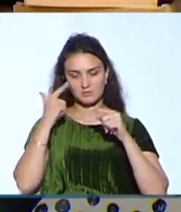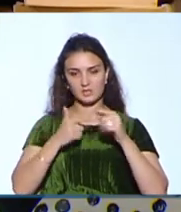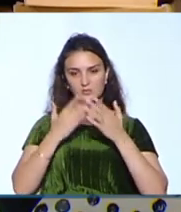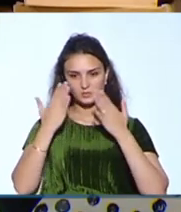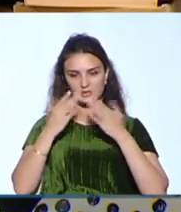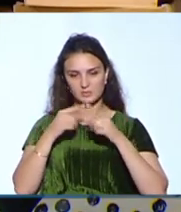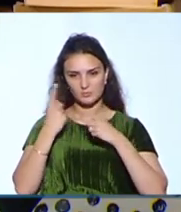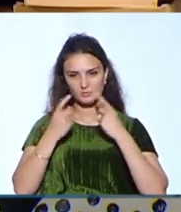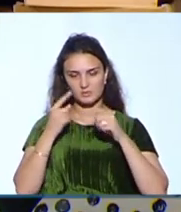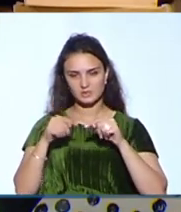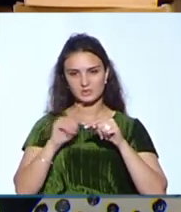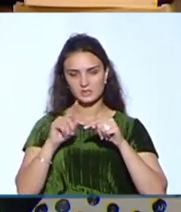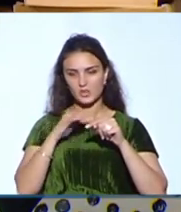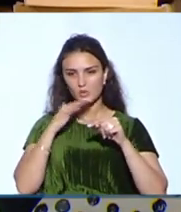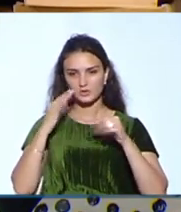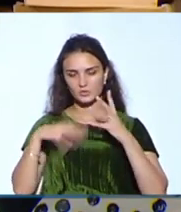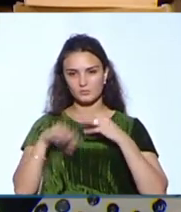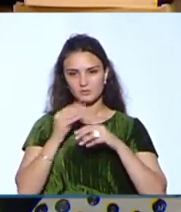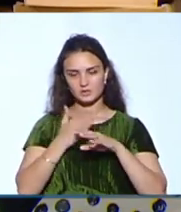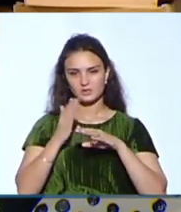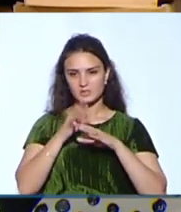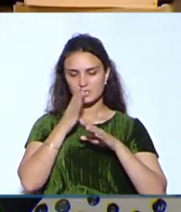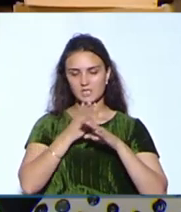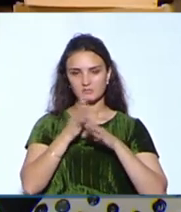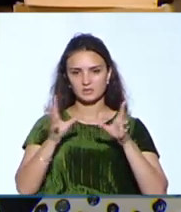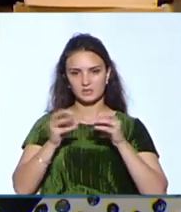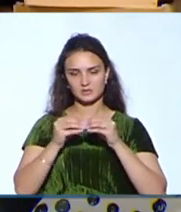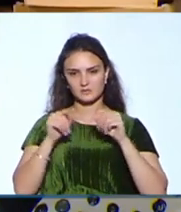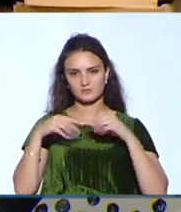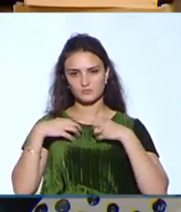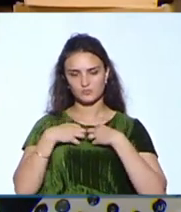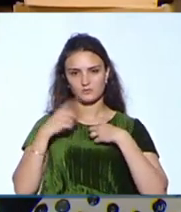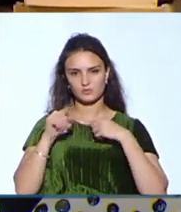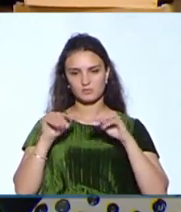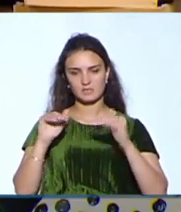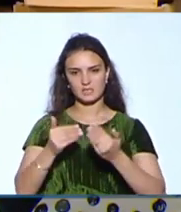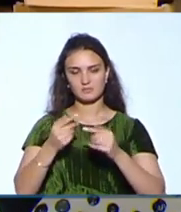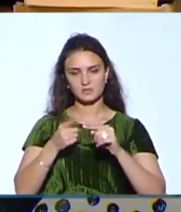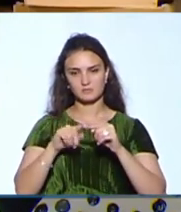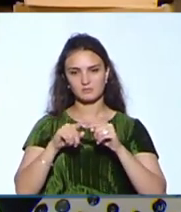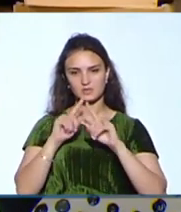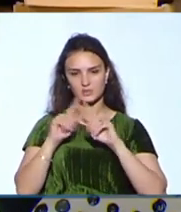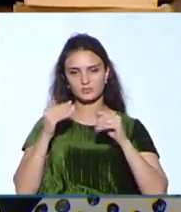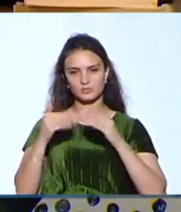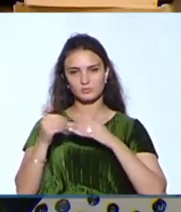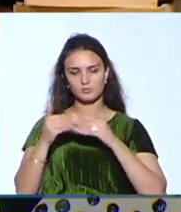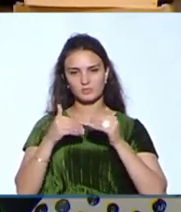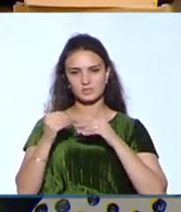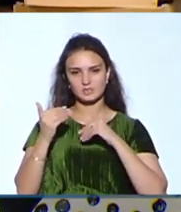საგანმანათლებლო ინფორმაციის რაოდენობა თანდათან წლებთან ერთად წუხვართ ხოლმე, რომ იკლებს განსაკუთრებით ჩვენი